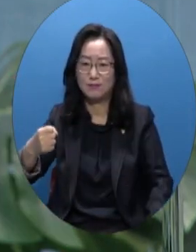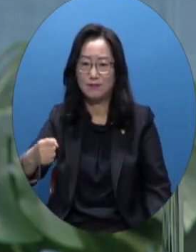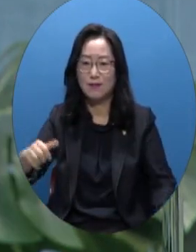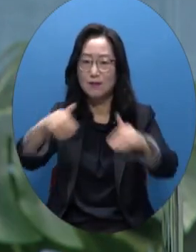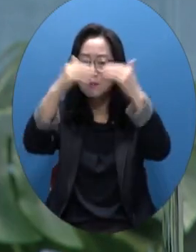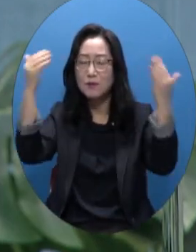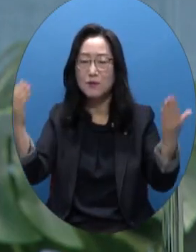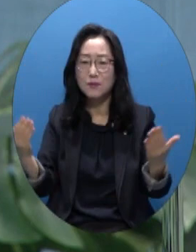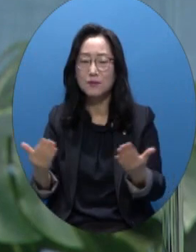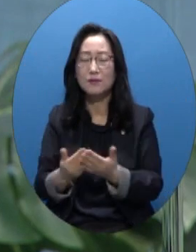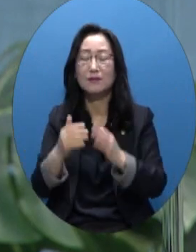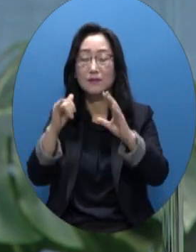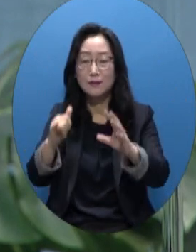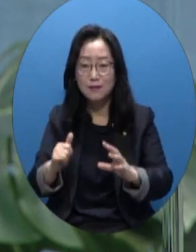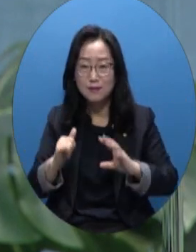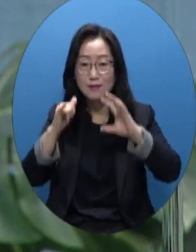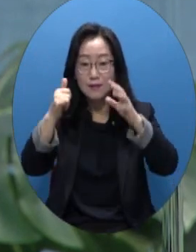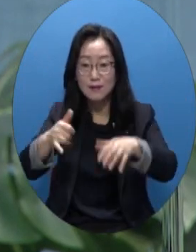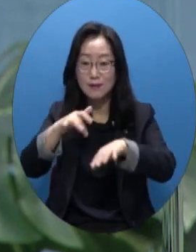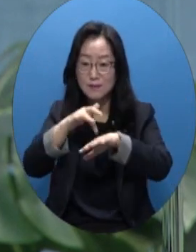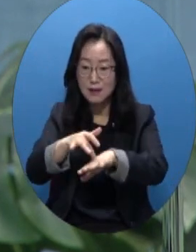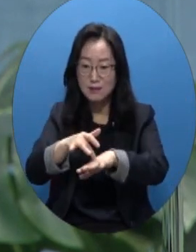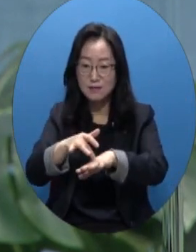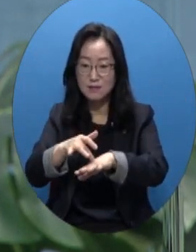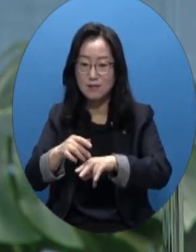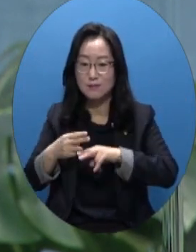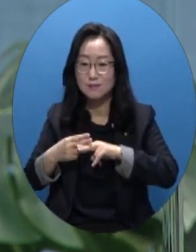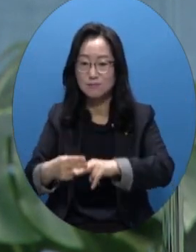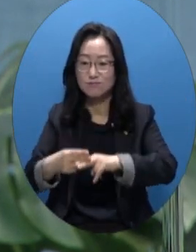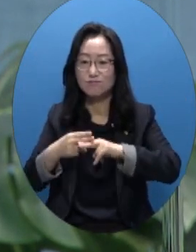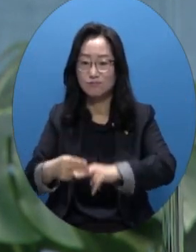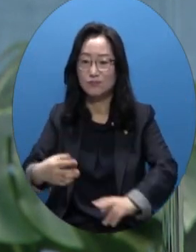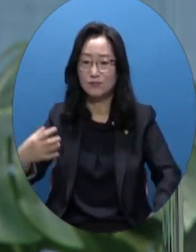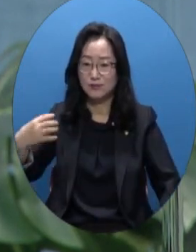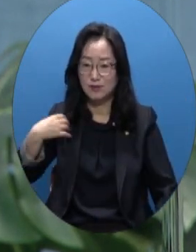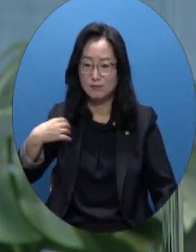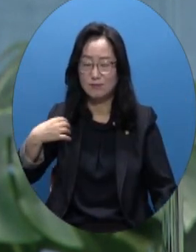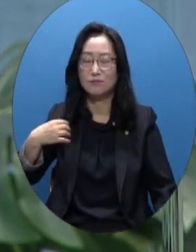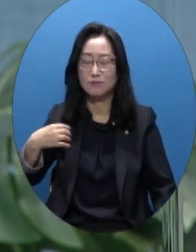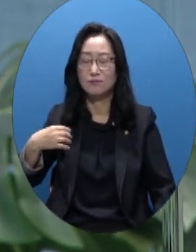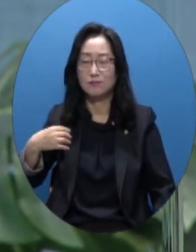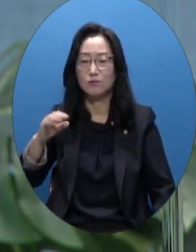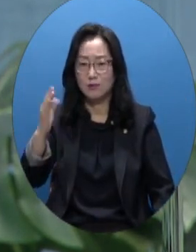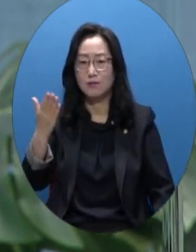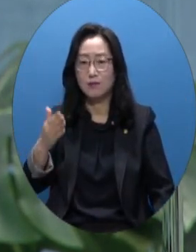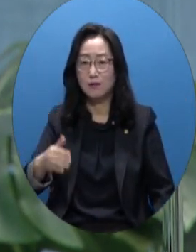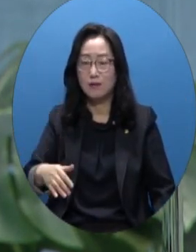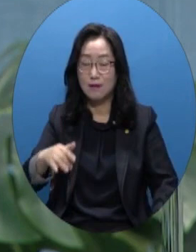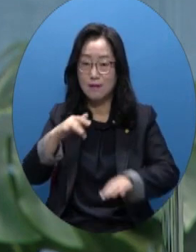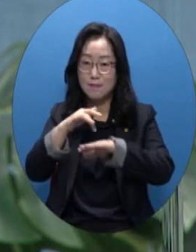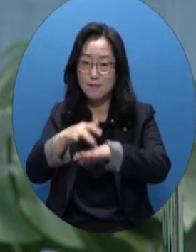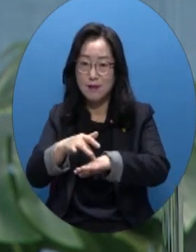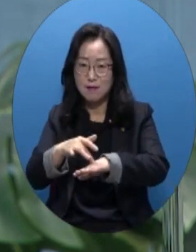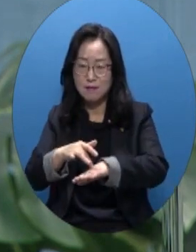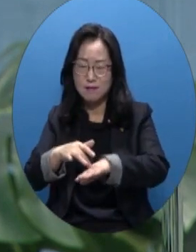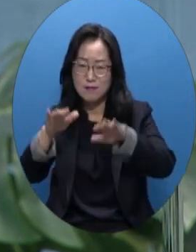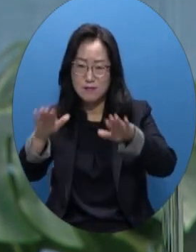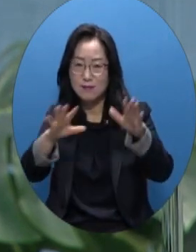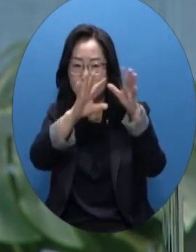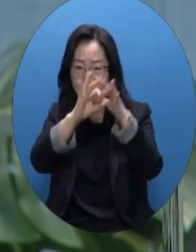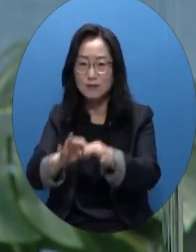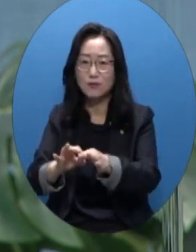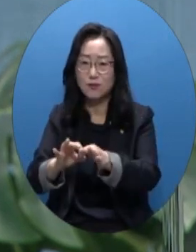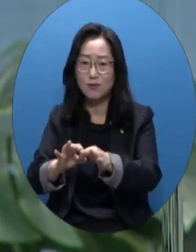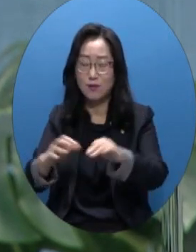온 세상이 마귀의 현관에 드리게 된 것입니다 아콘 원수 마귀가 공유 것을 잡고 지금도